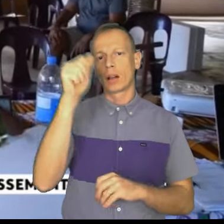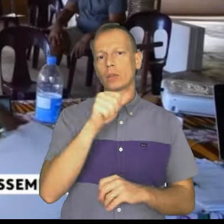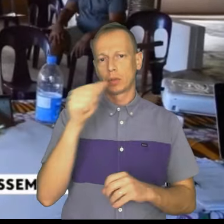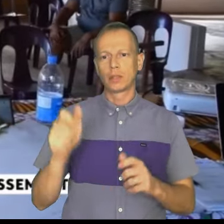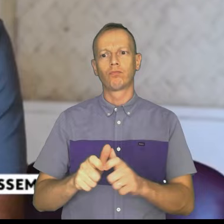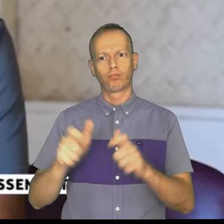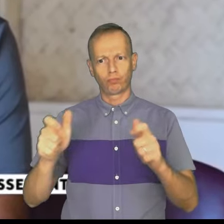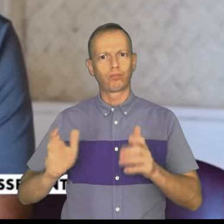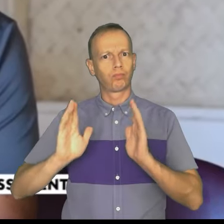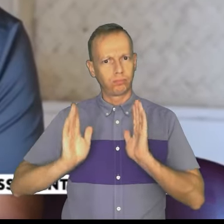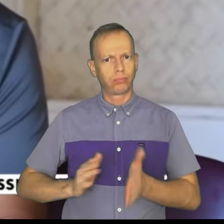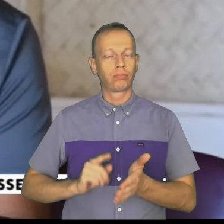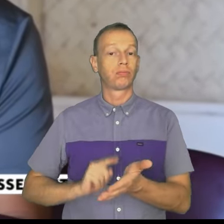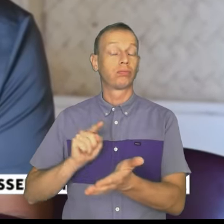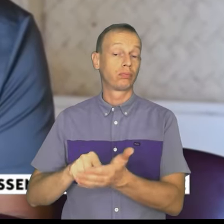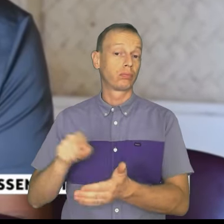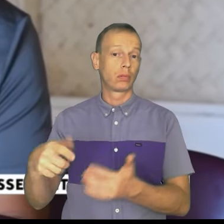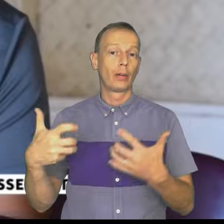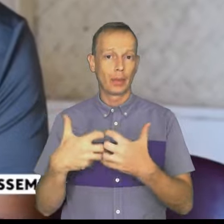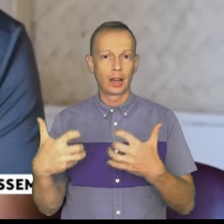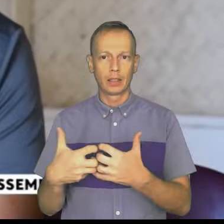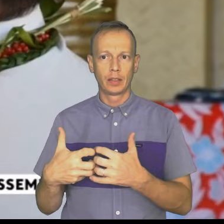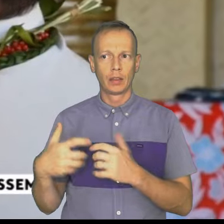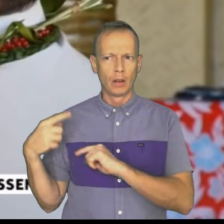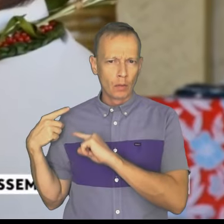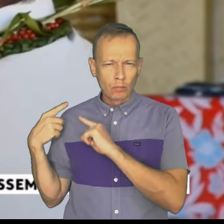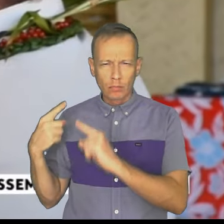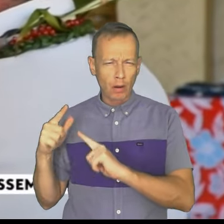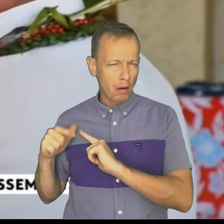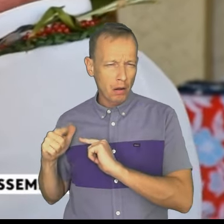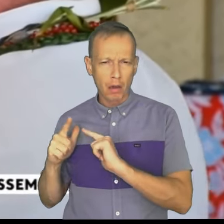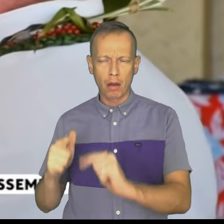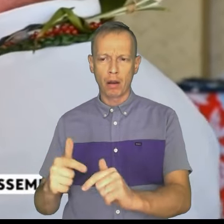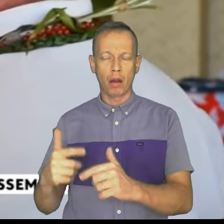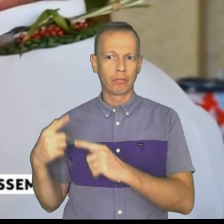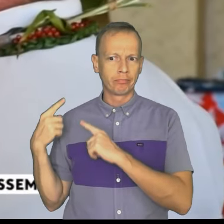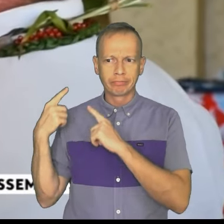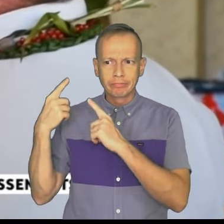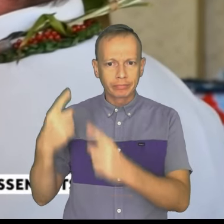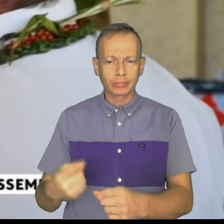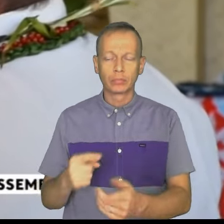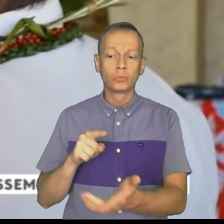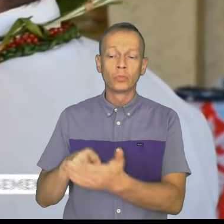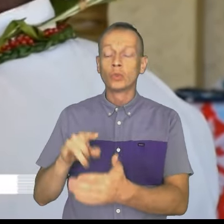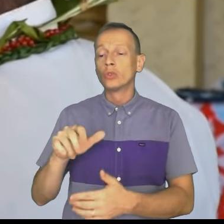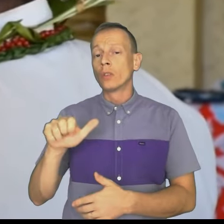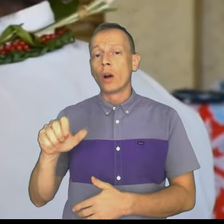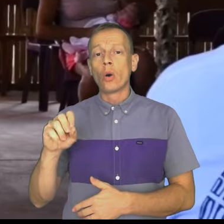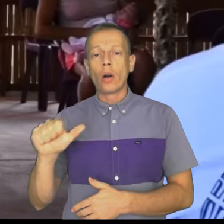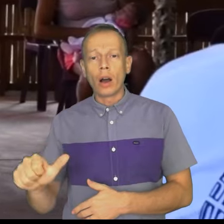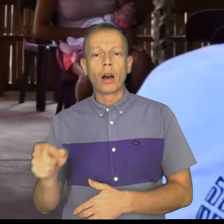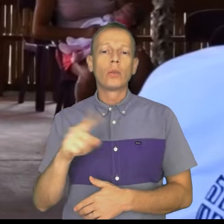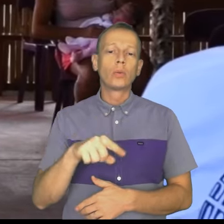institution aux martyrs et elle a toujours été présente dans les familles martyrsiennes. Que ce soit à Hiva Oua ou à Nuku Hiva,